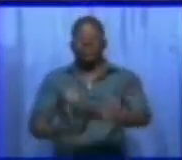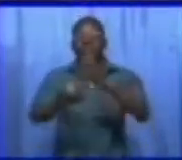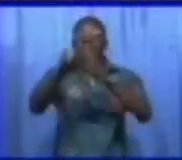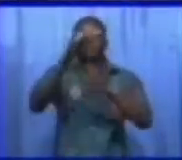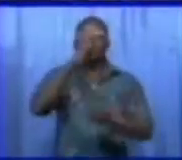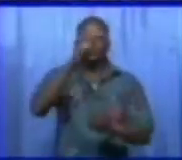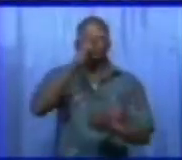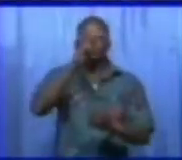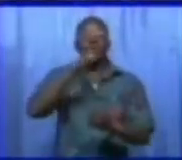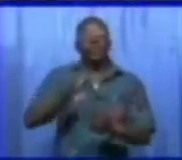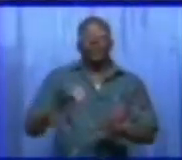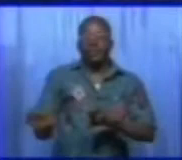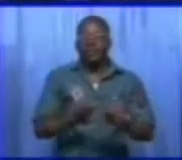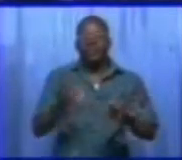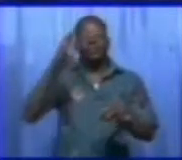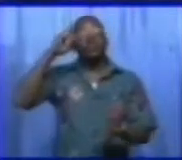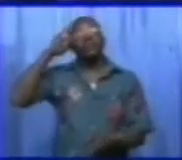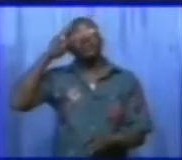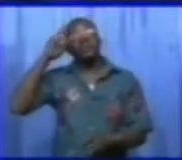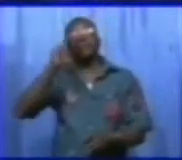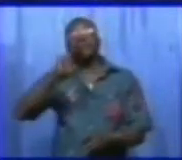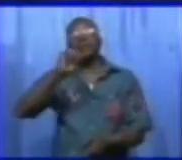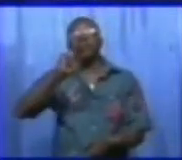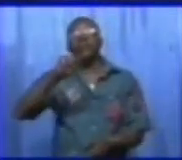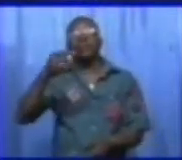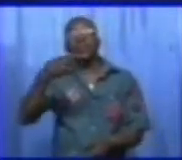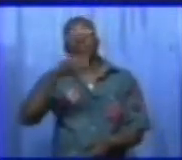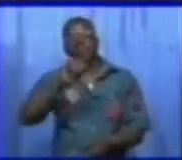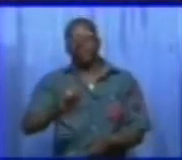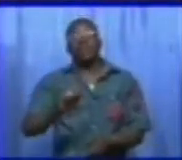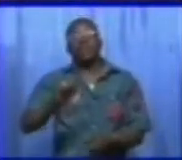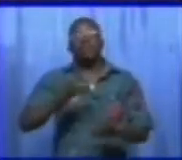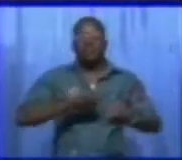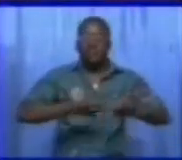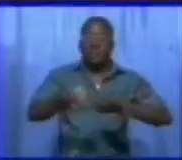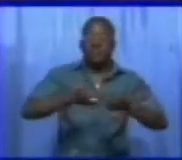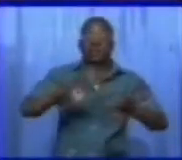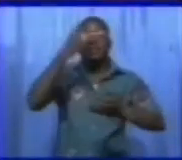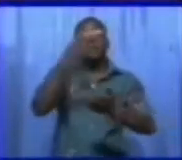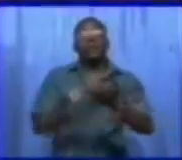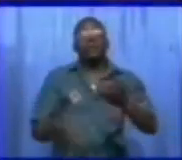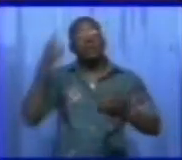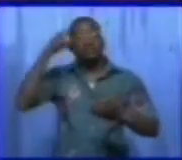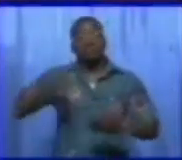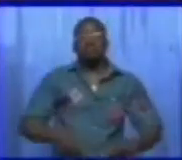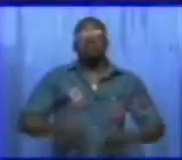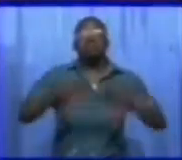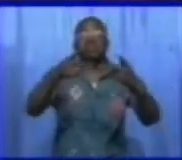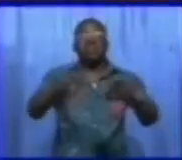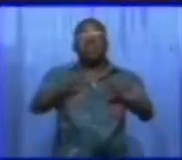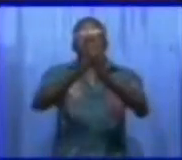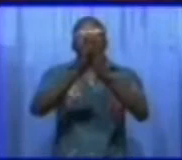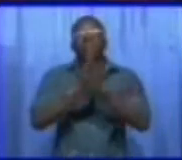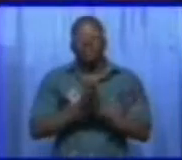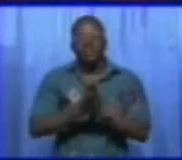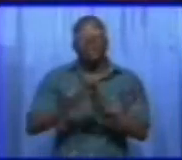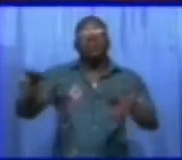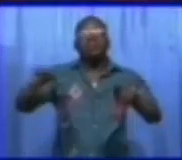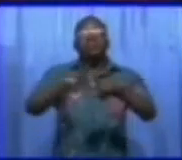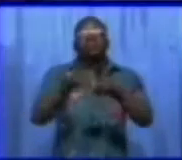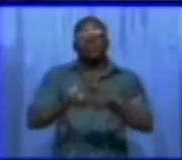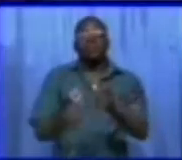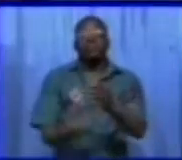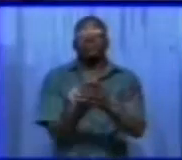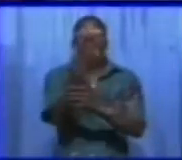alimentaire mènent la réflexion à Manga. Échange desquels devraient jaillir des propositions et recommandations à même de promouvoir